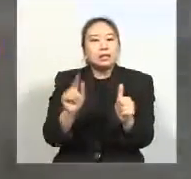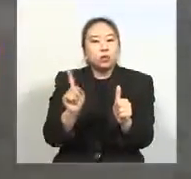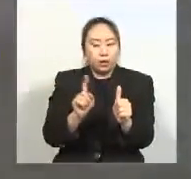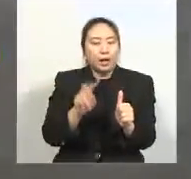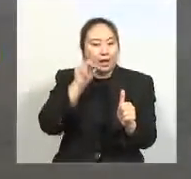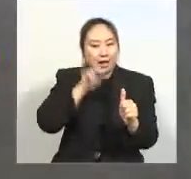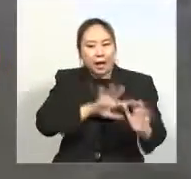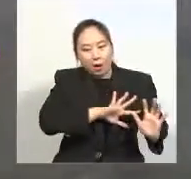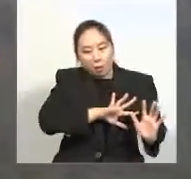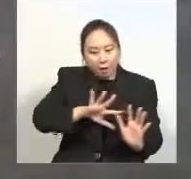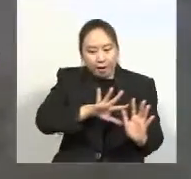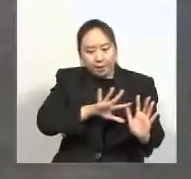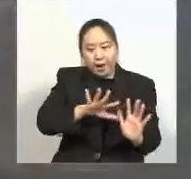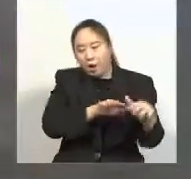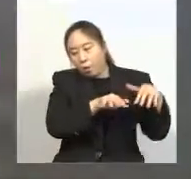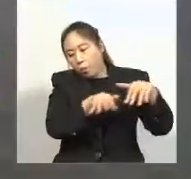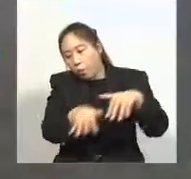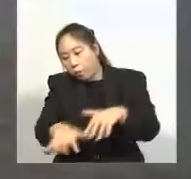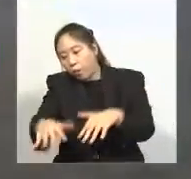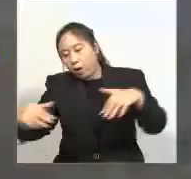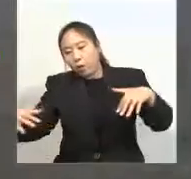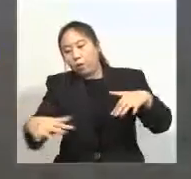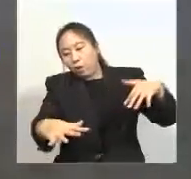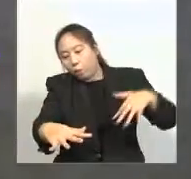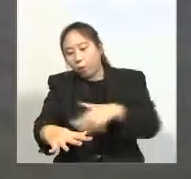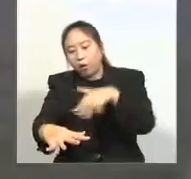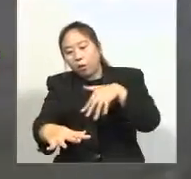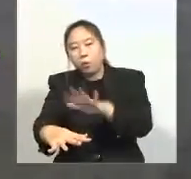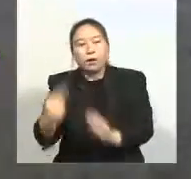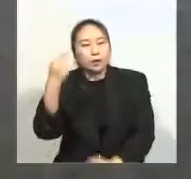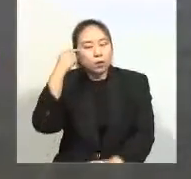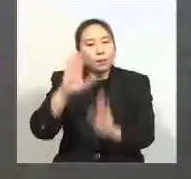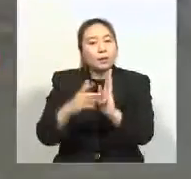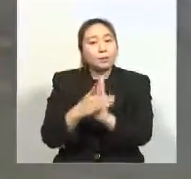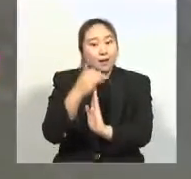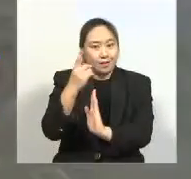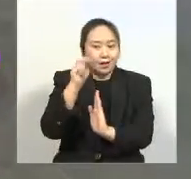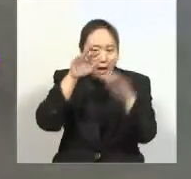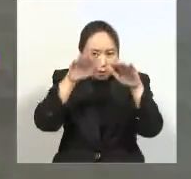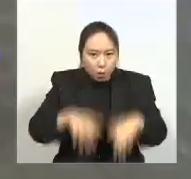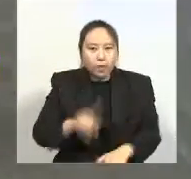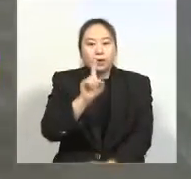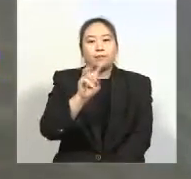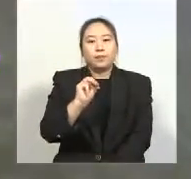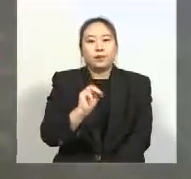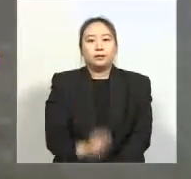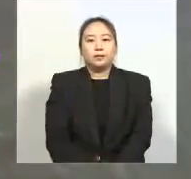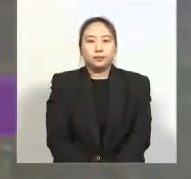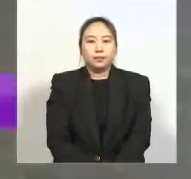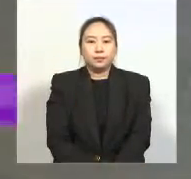ผลักดันน้ำออกสู่แม่น้ำโขงครับคาดว่าไม่ถึง1สัปดาห์น้ำจะลดลงประมาณ1เมตรครับ